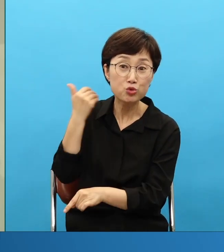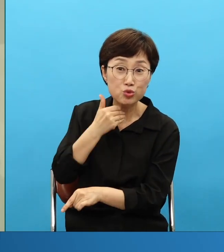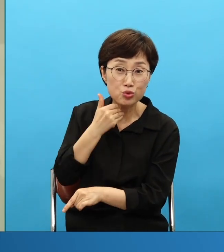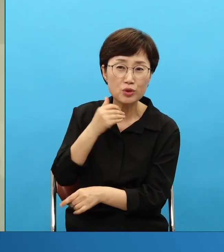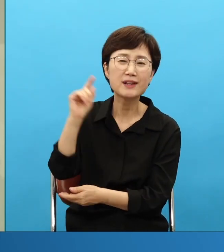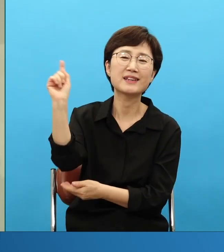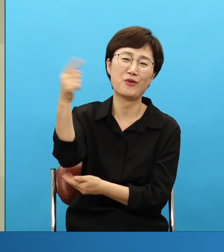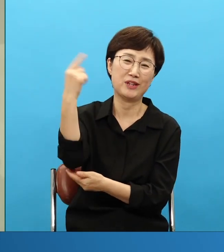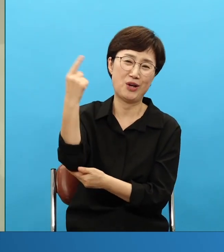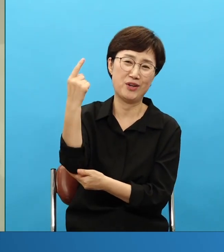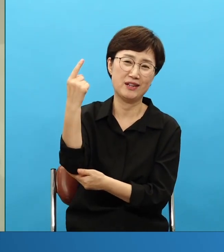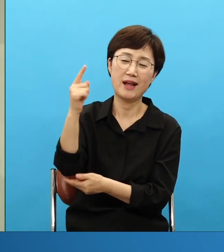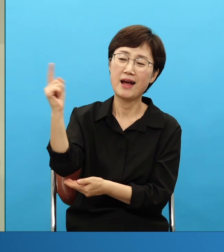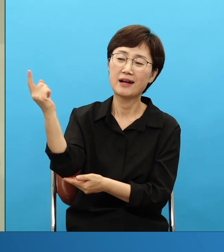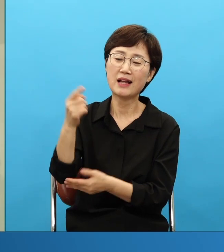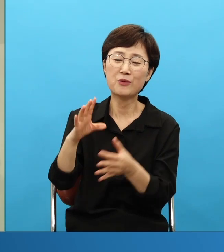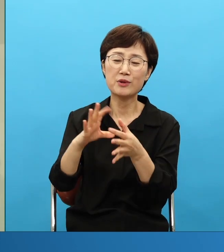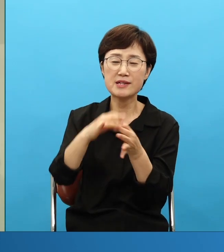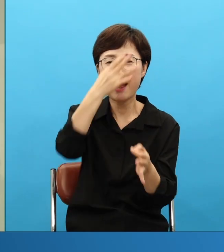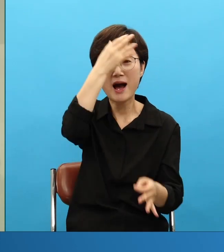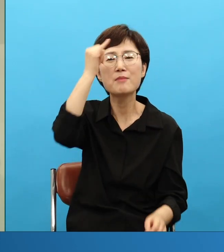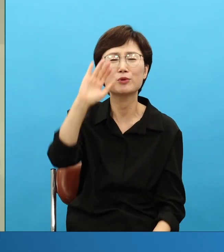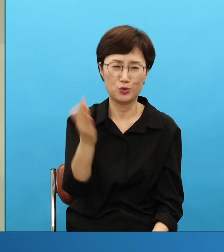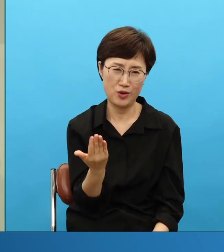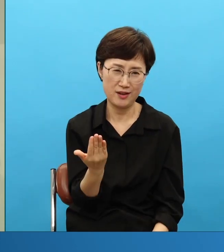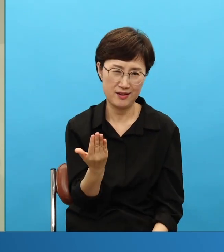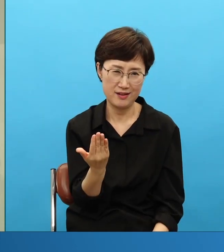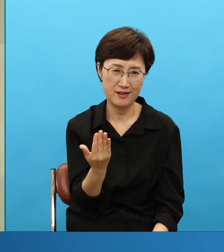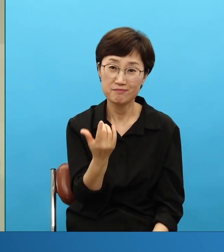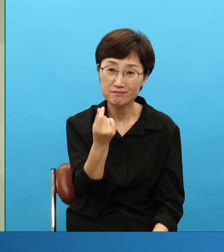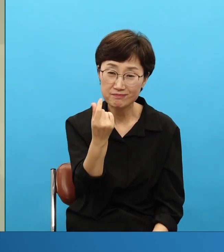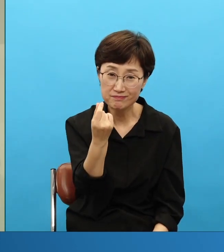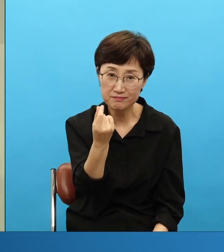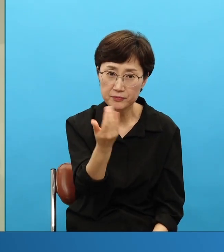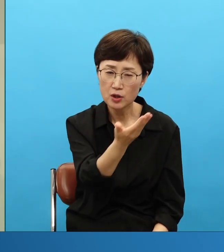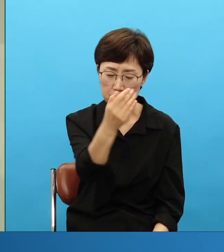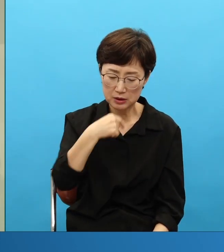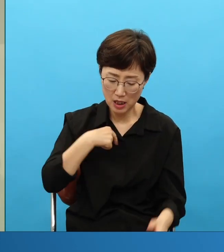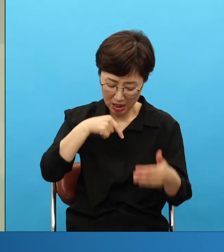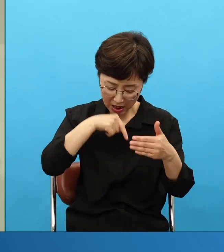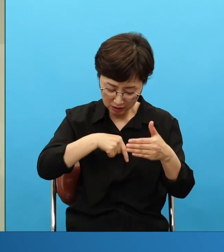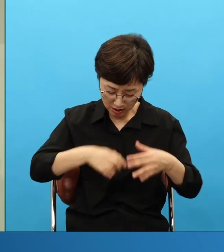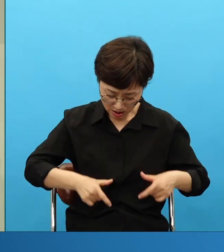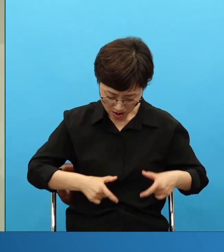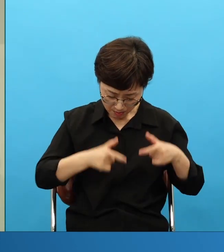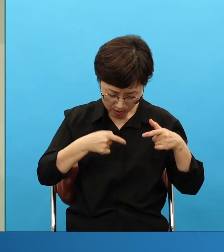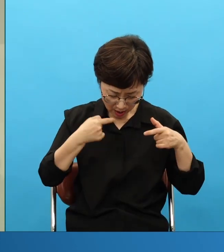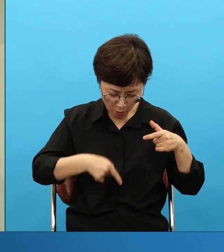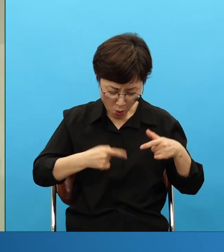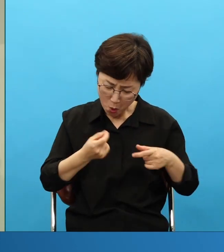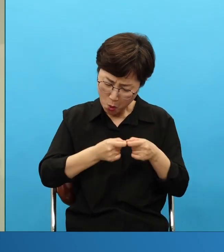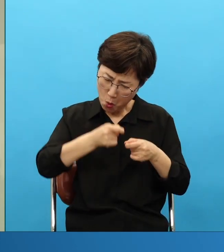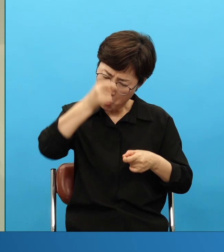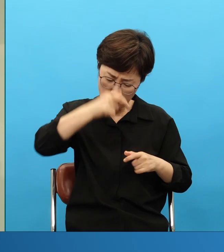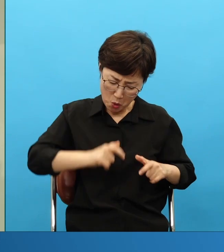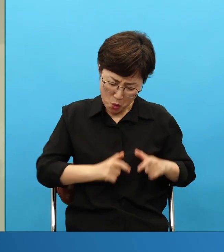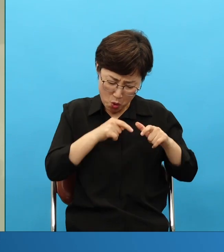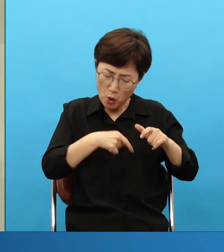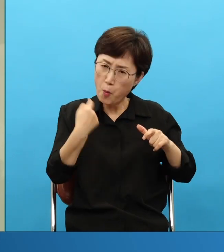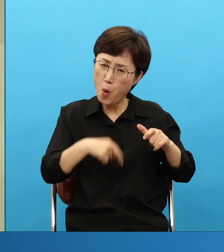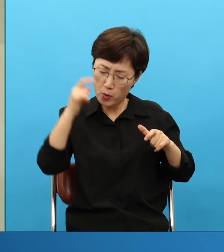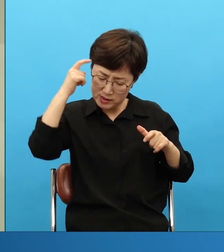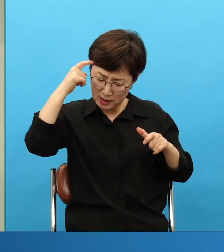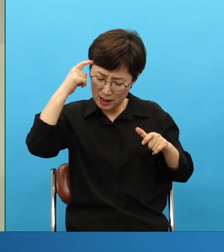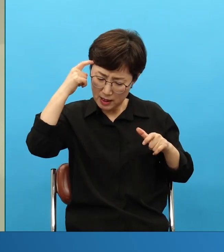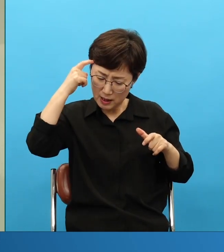isn't it? 망대를 제대로 딱 세우고 And so properly raise the 빨리 partisan. 안 나오면 급하게 할 거 없어. 기도하면 나올 때까지 기도하면 돼요. And if you don't find it quickly, there's no